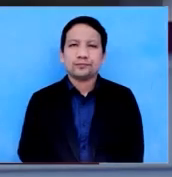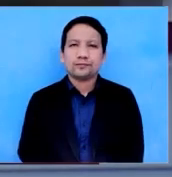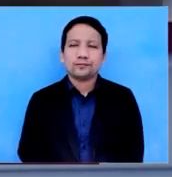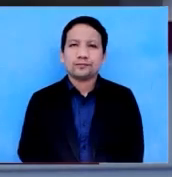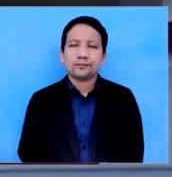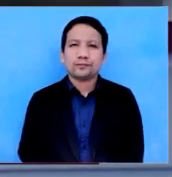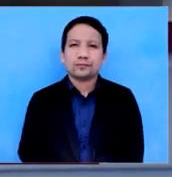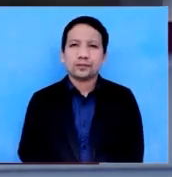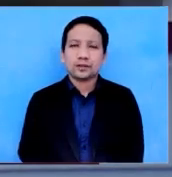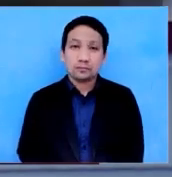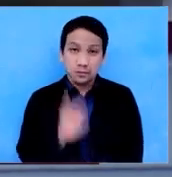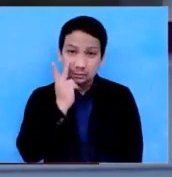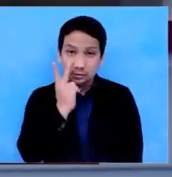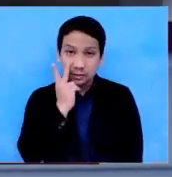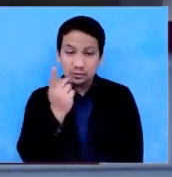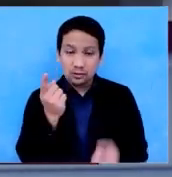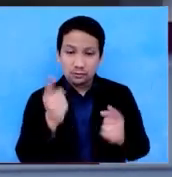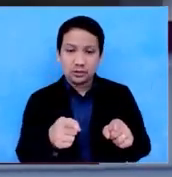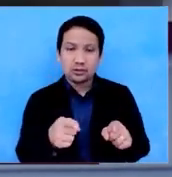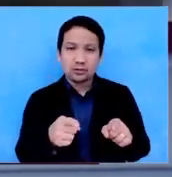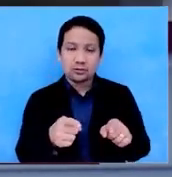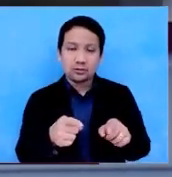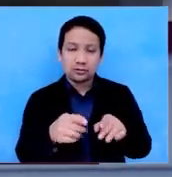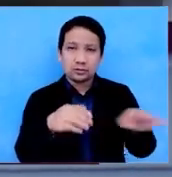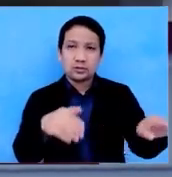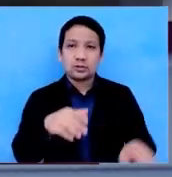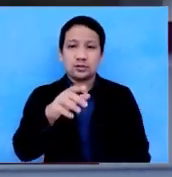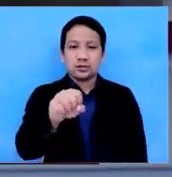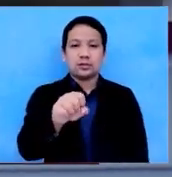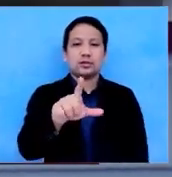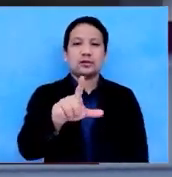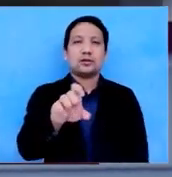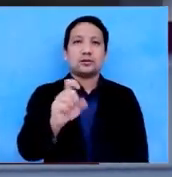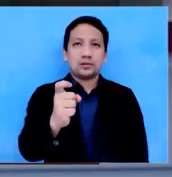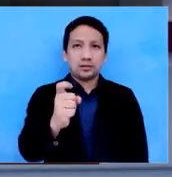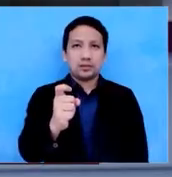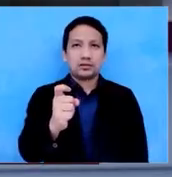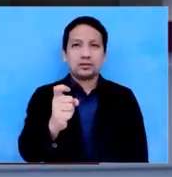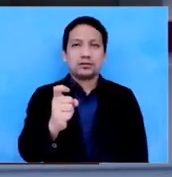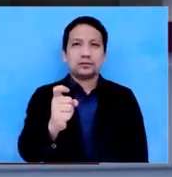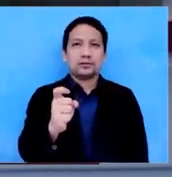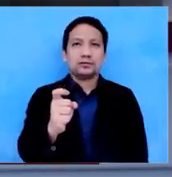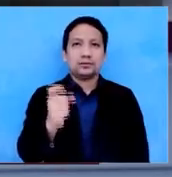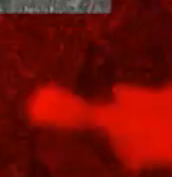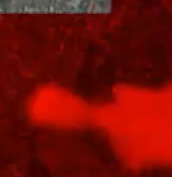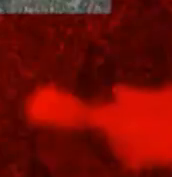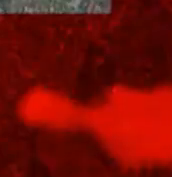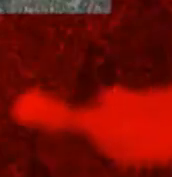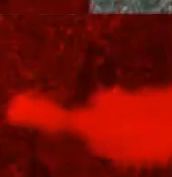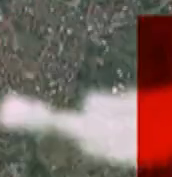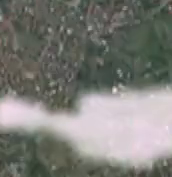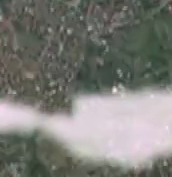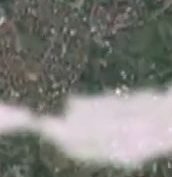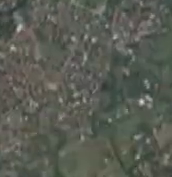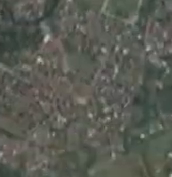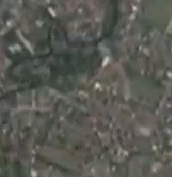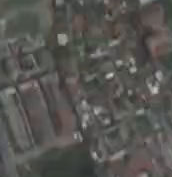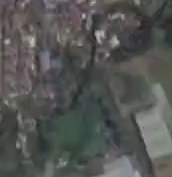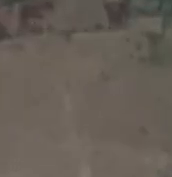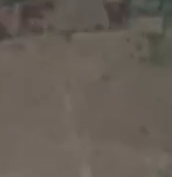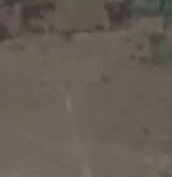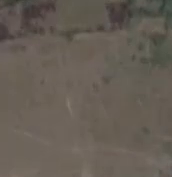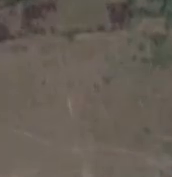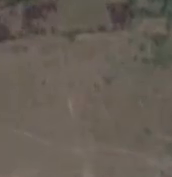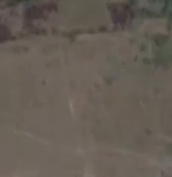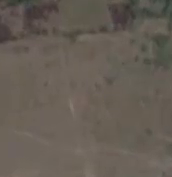Silipin naman natin ang sitwasyon ng trapiko sa South Luzon Expressway. At live mula sa SLEX na sa frontline, ang balitang